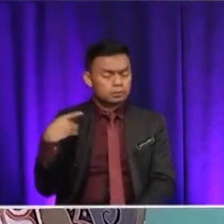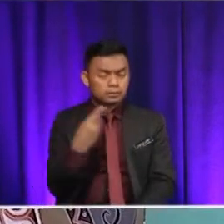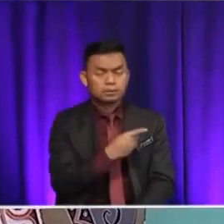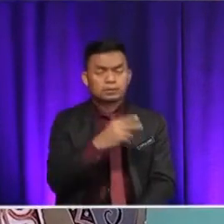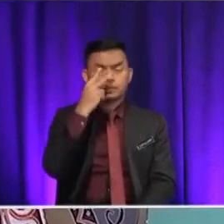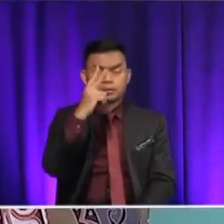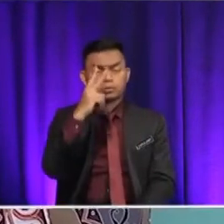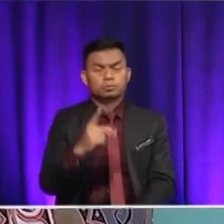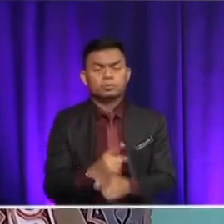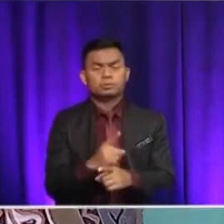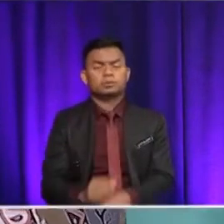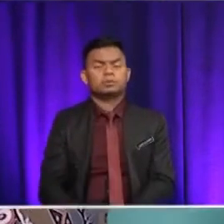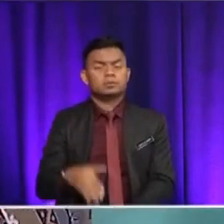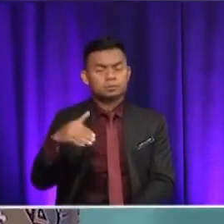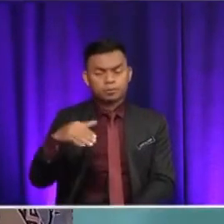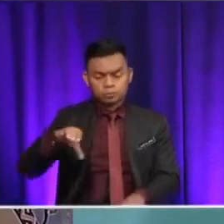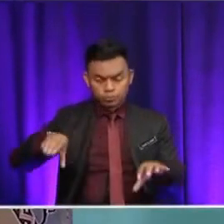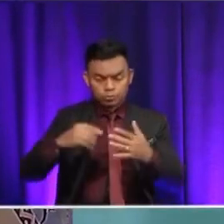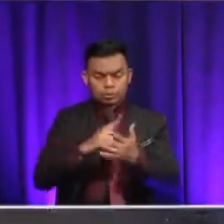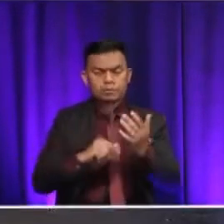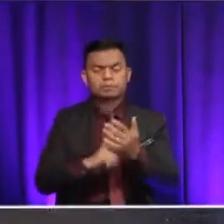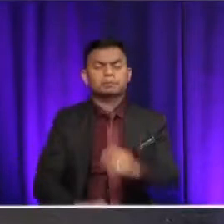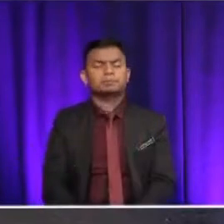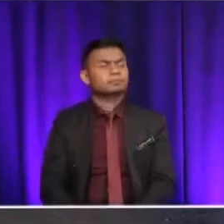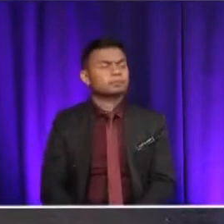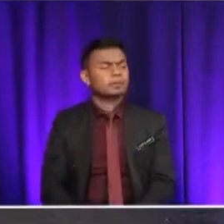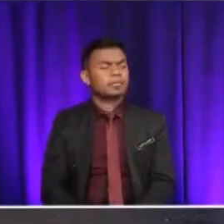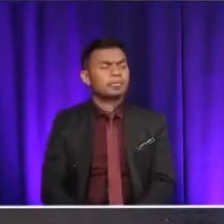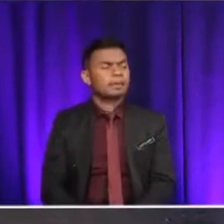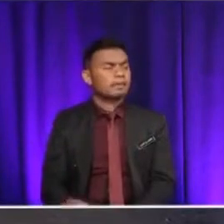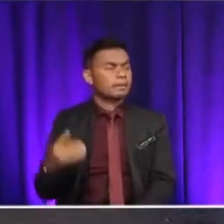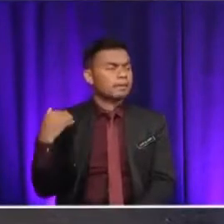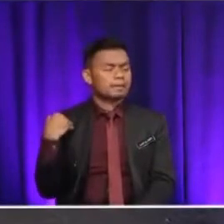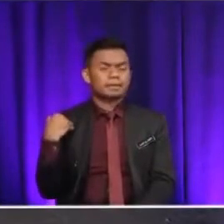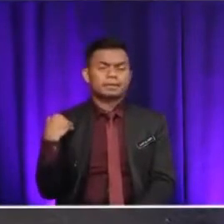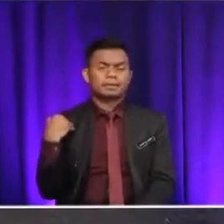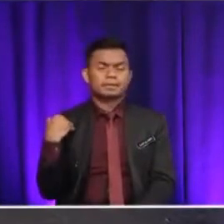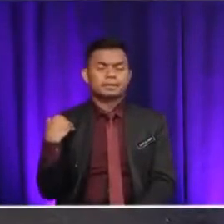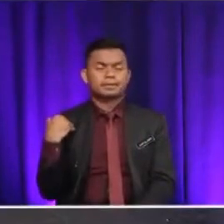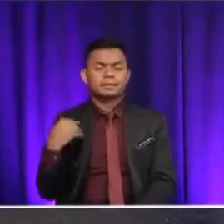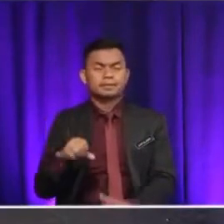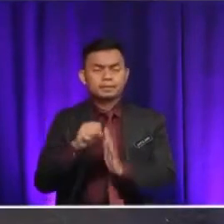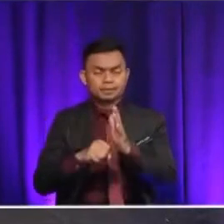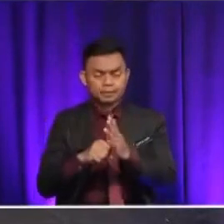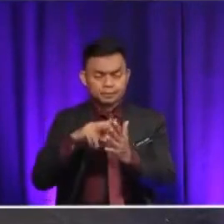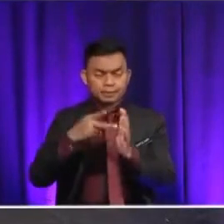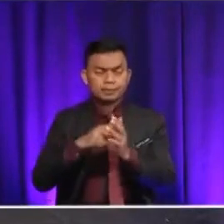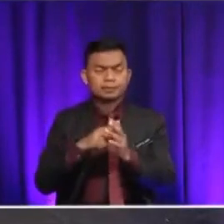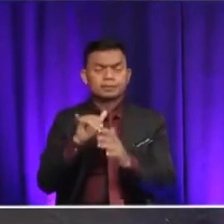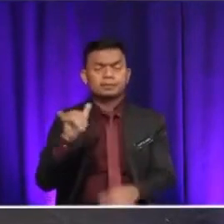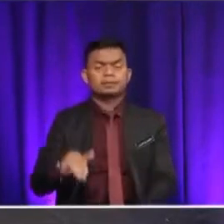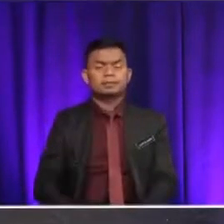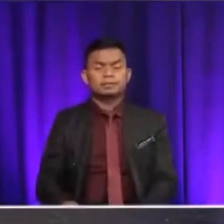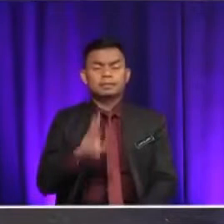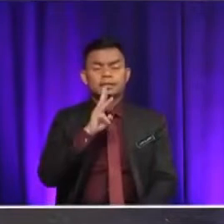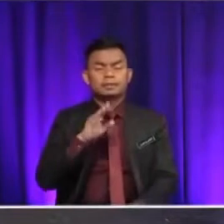buka ke belum sebenarnya. Ya. Okey. Tapi selain daripada itu, ada tak punca yang lain yang boleh berlaku sekiranya tak ada air tak